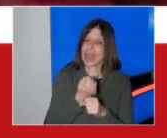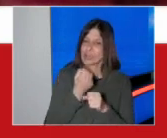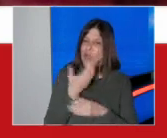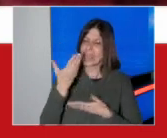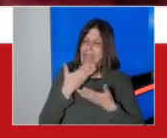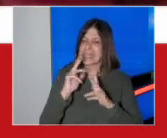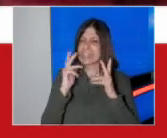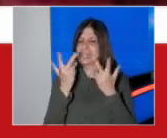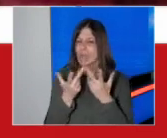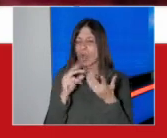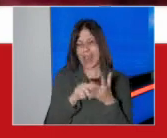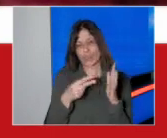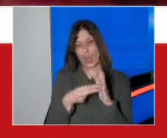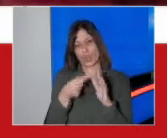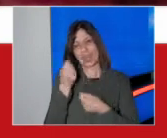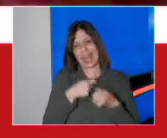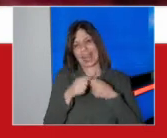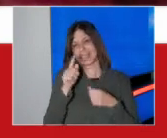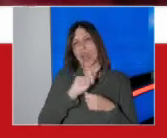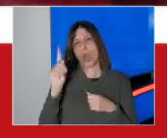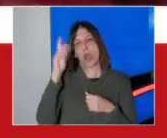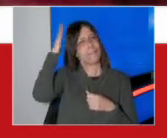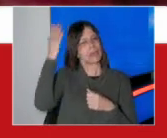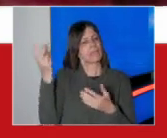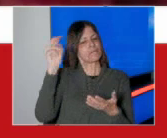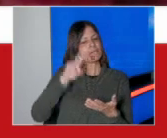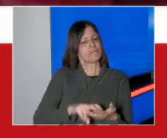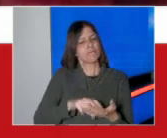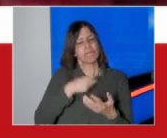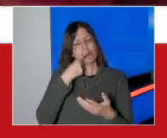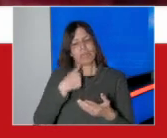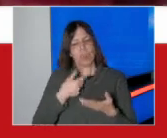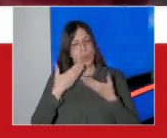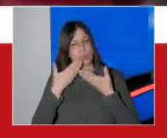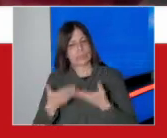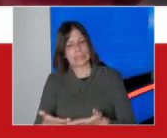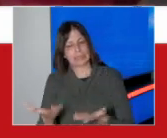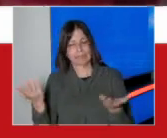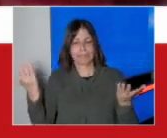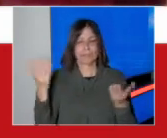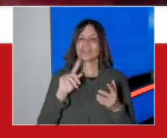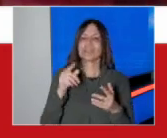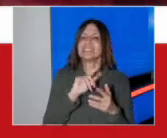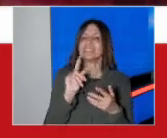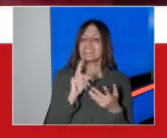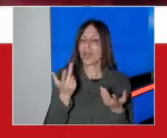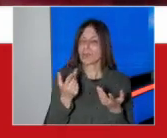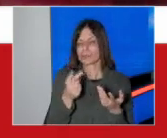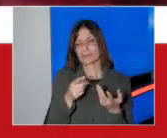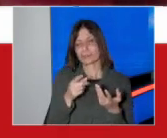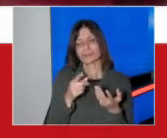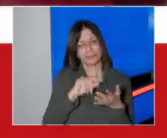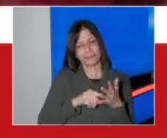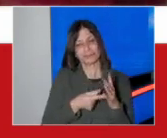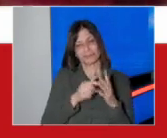ציבור לתוכנית הכלכלית, זה לא איזה בנט שעולה ואומר, אני עוזר לכם... ולכן זה לא,